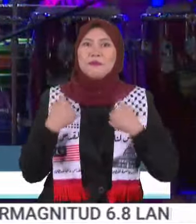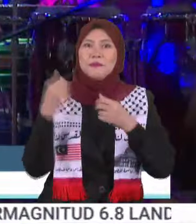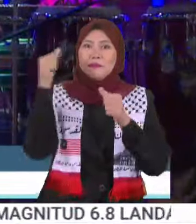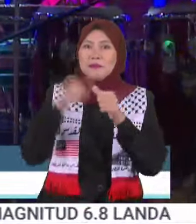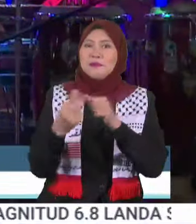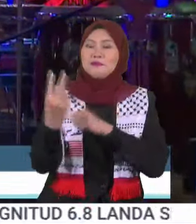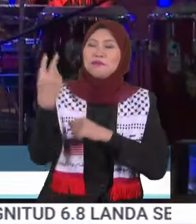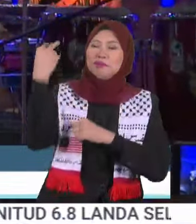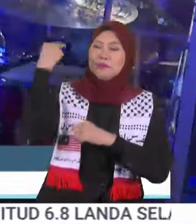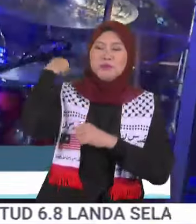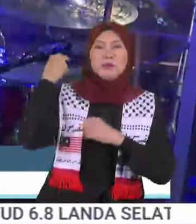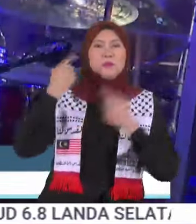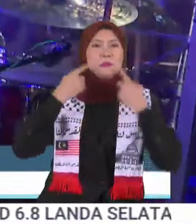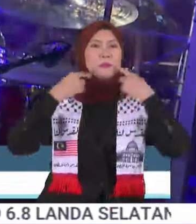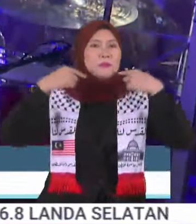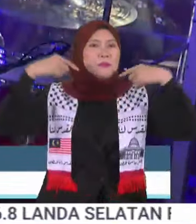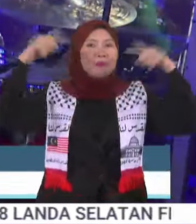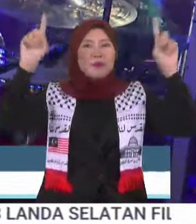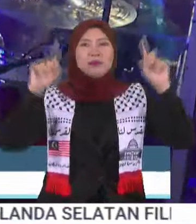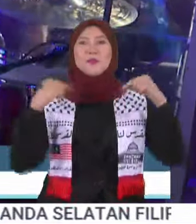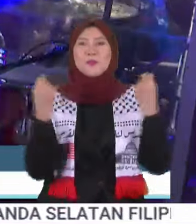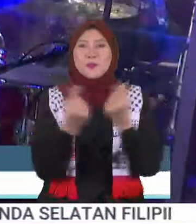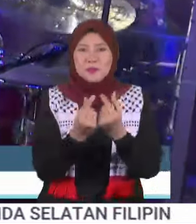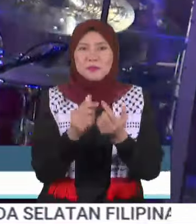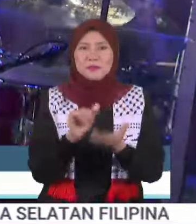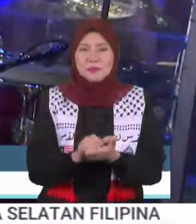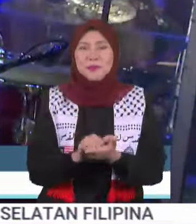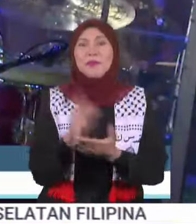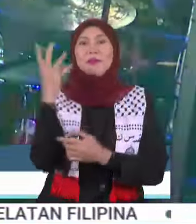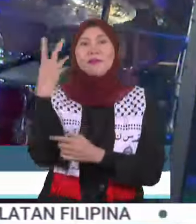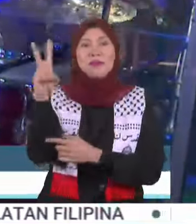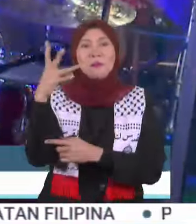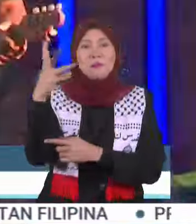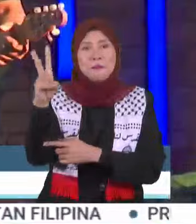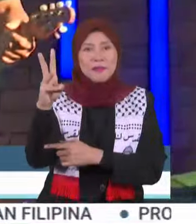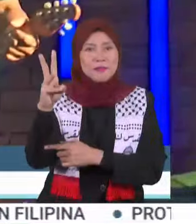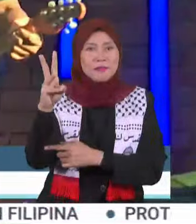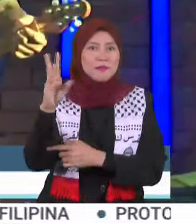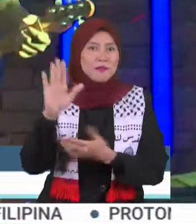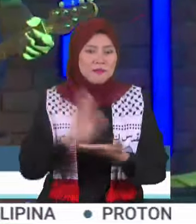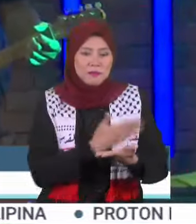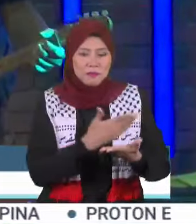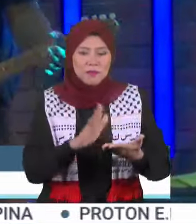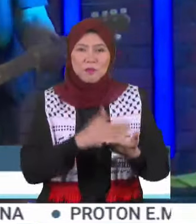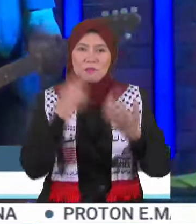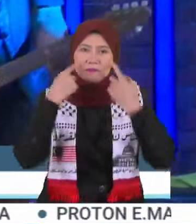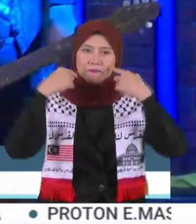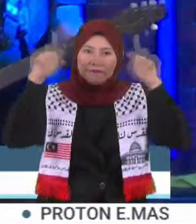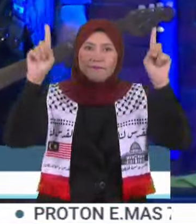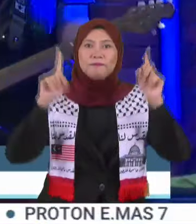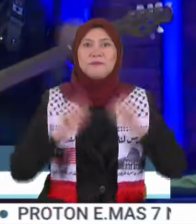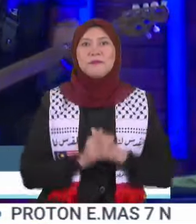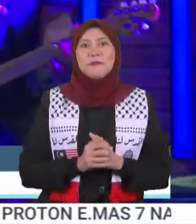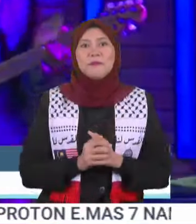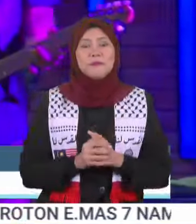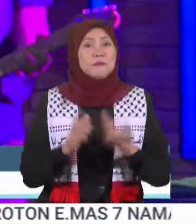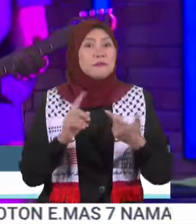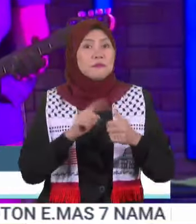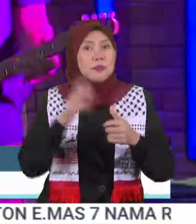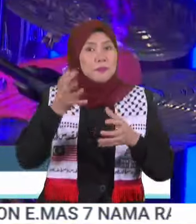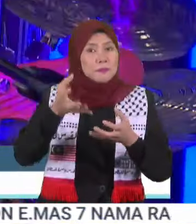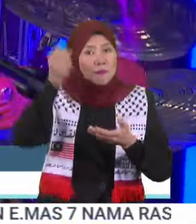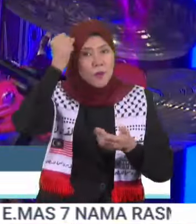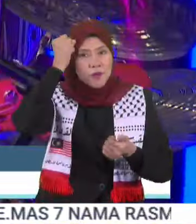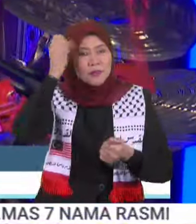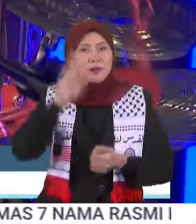kembali zaman kegemilangan kumpulan itu menerusi 16 buah lagu-lagu popular. Antaranya